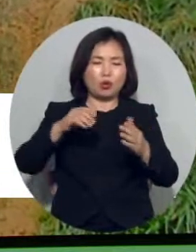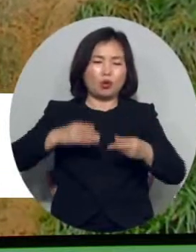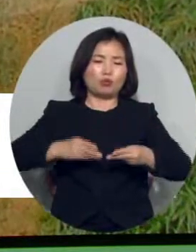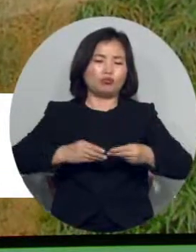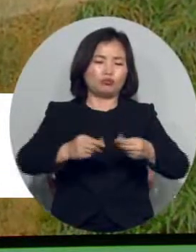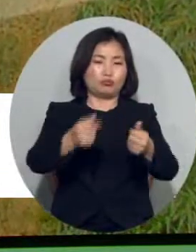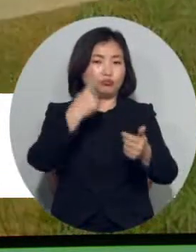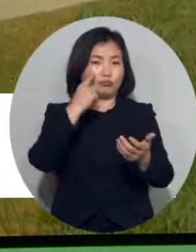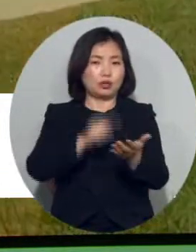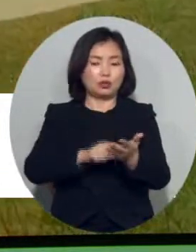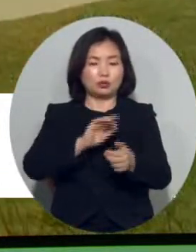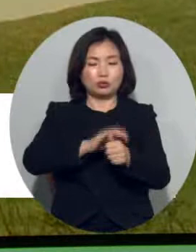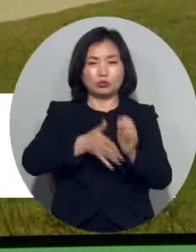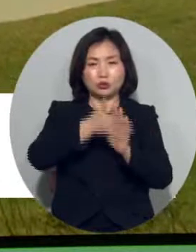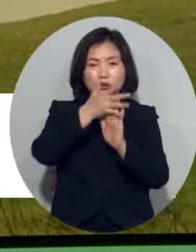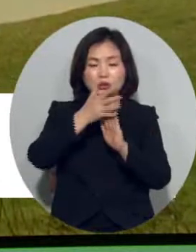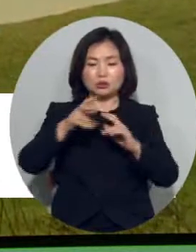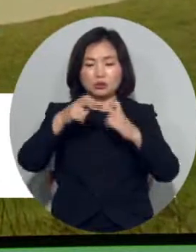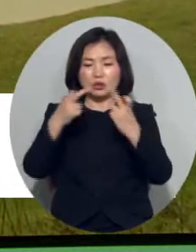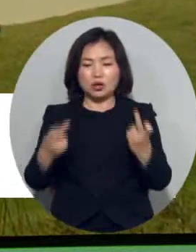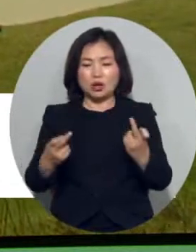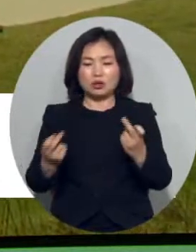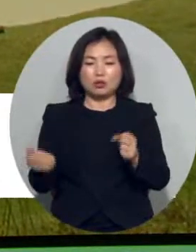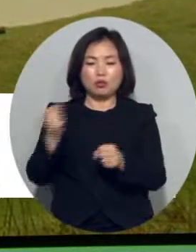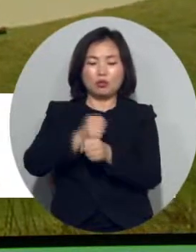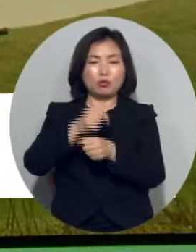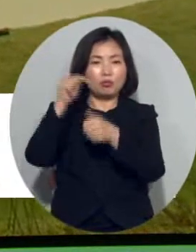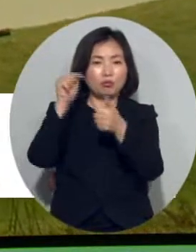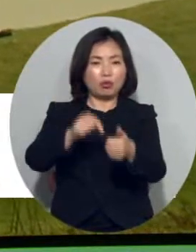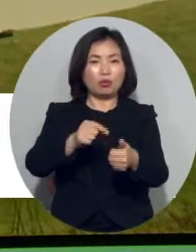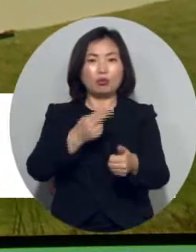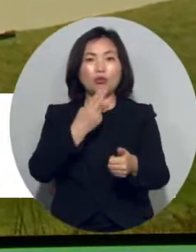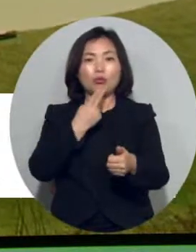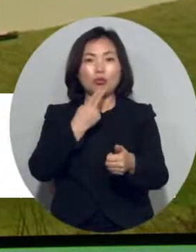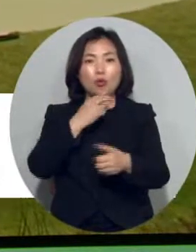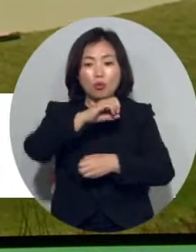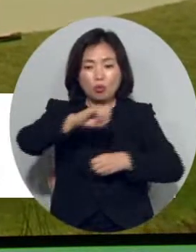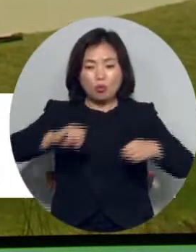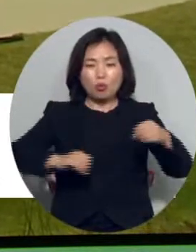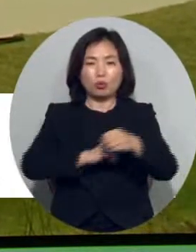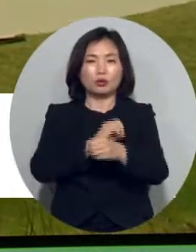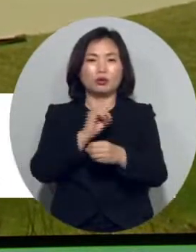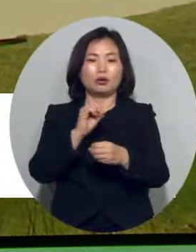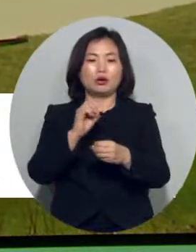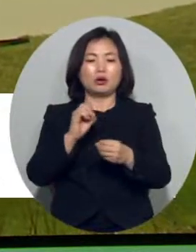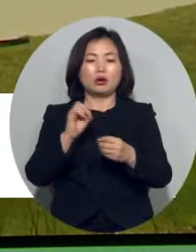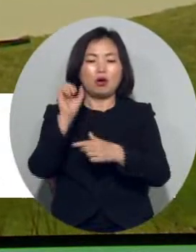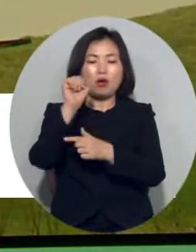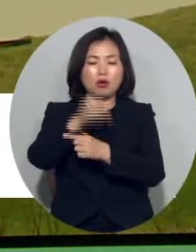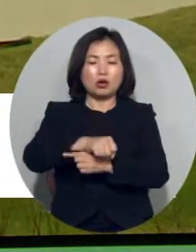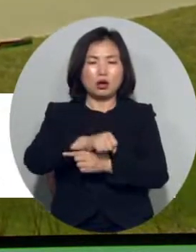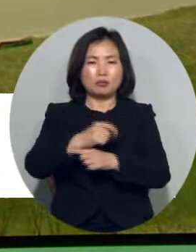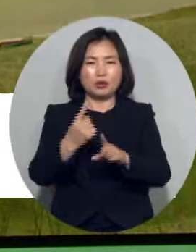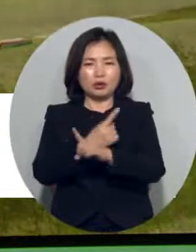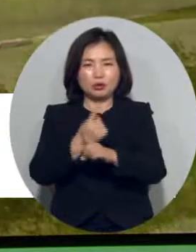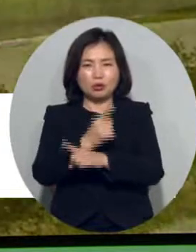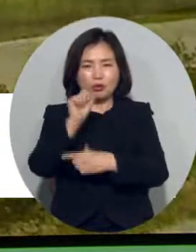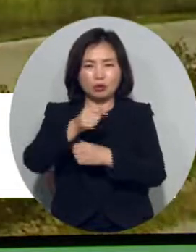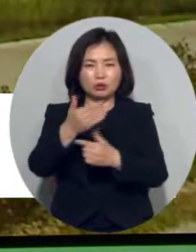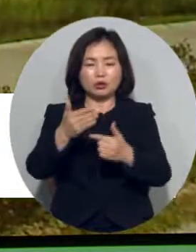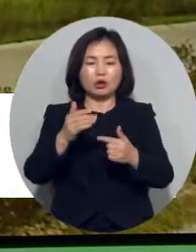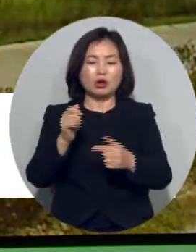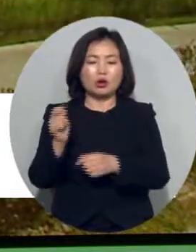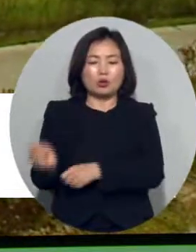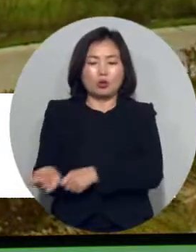드러났습니다. 그런데 경주시는 산림 원상복구 명령을 내리지 않고 오히려 허가 변경 절차를 통해 골프장